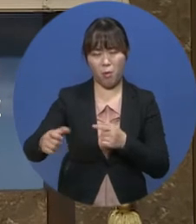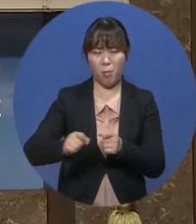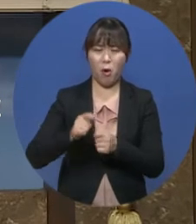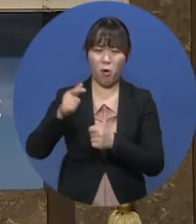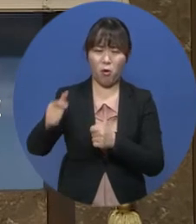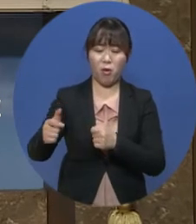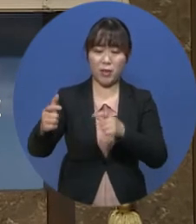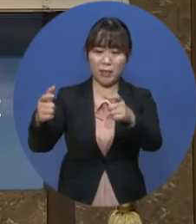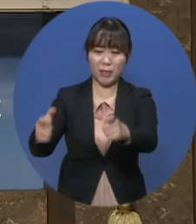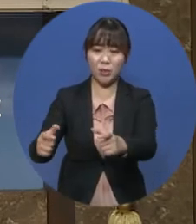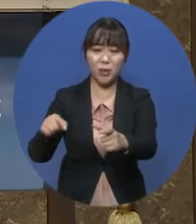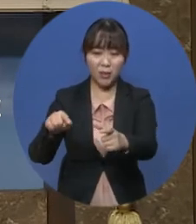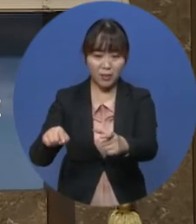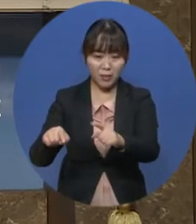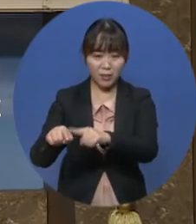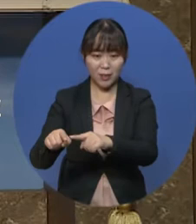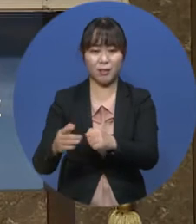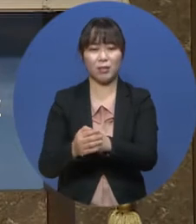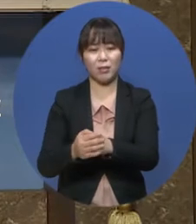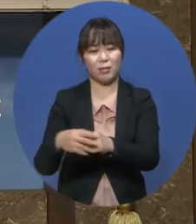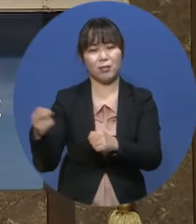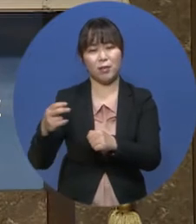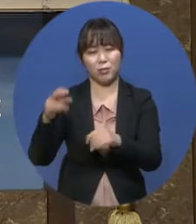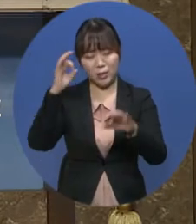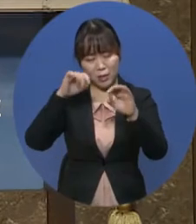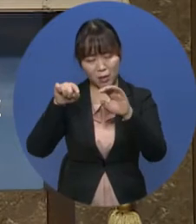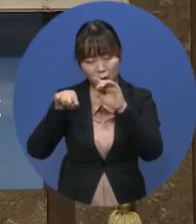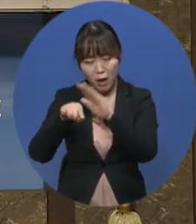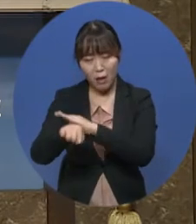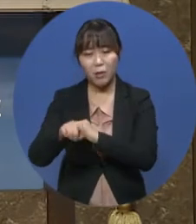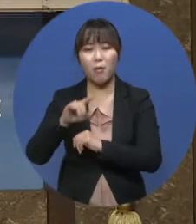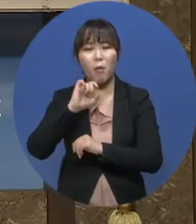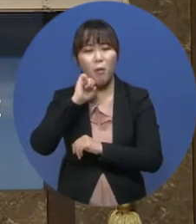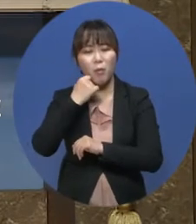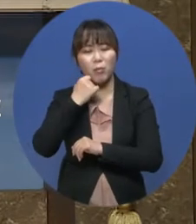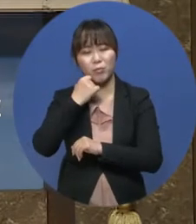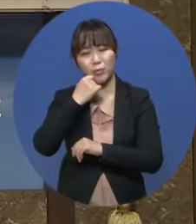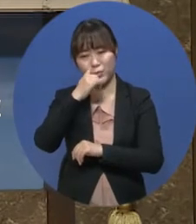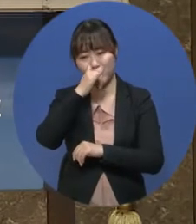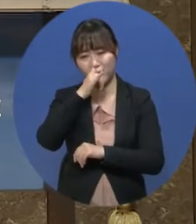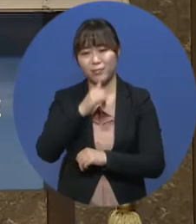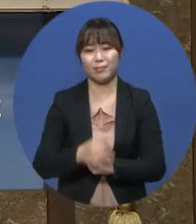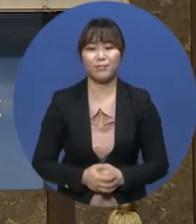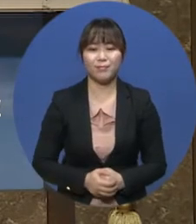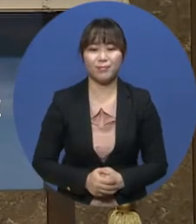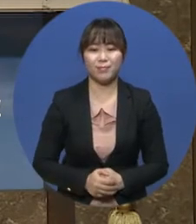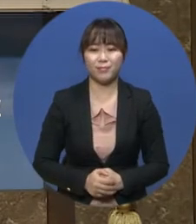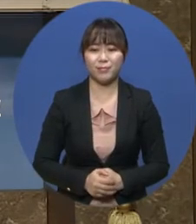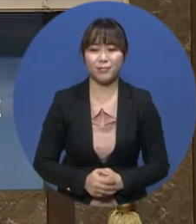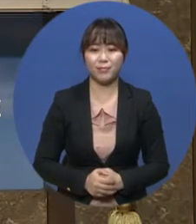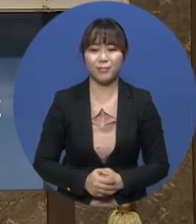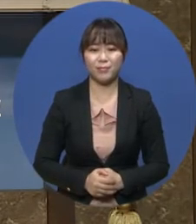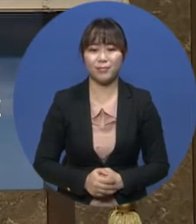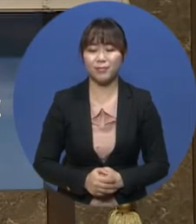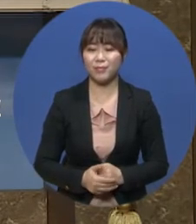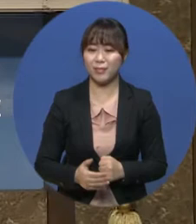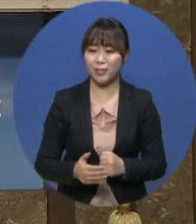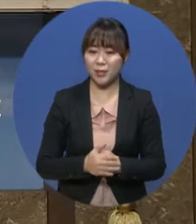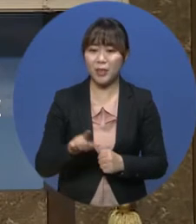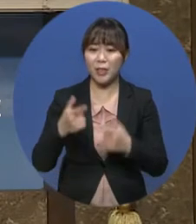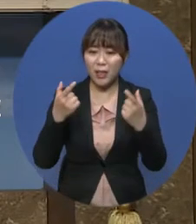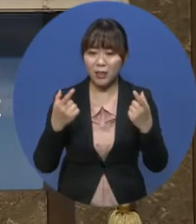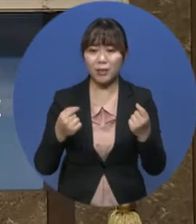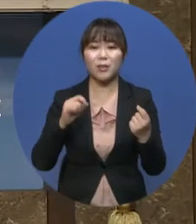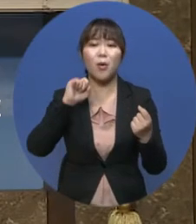있는 지역에는 남게 또 어 자주 가수 뵙길 어렵기도 하고 4 그래서 어 그런